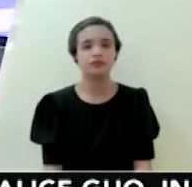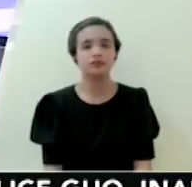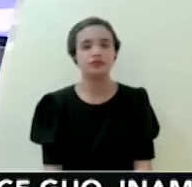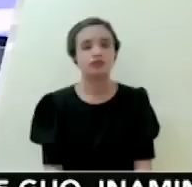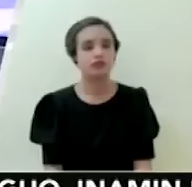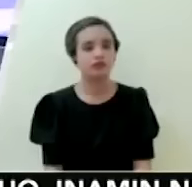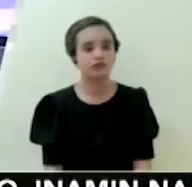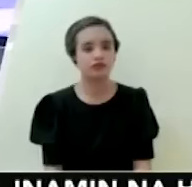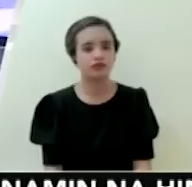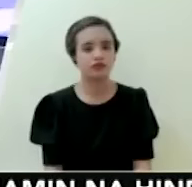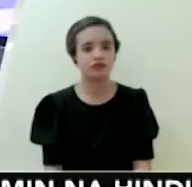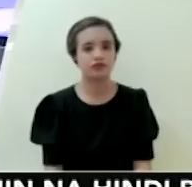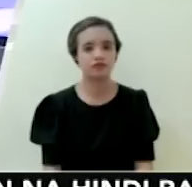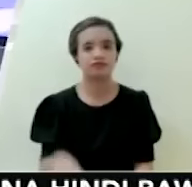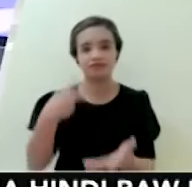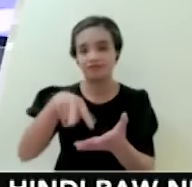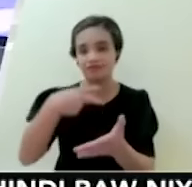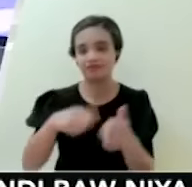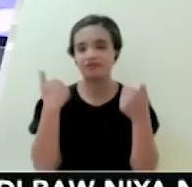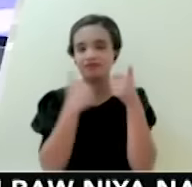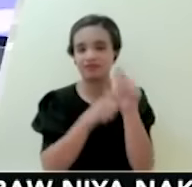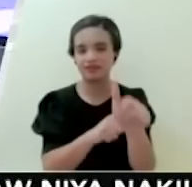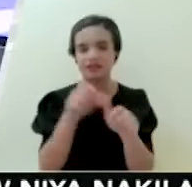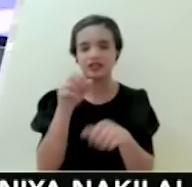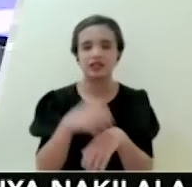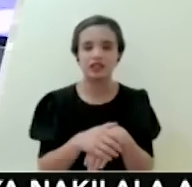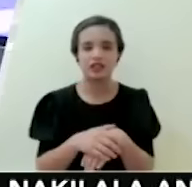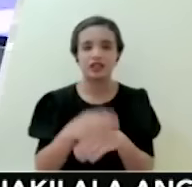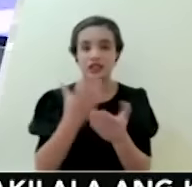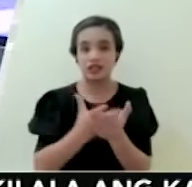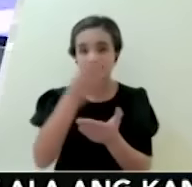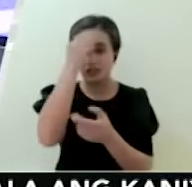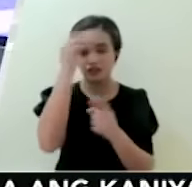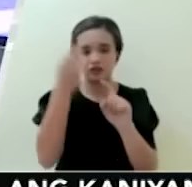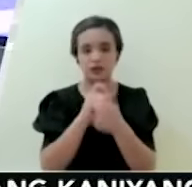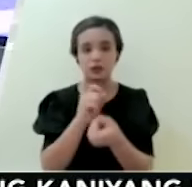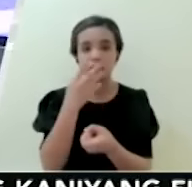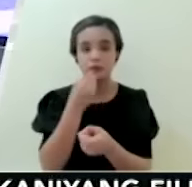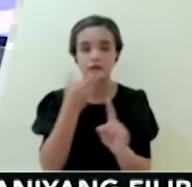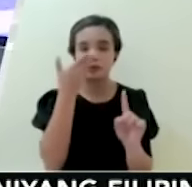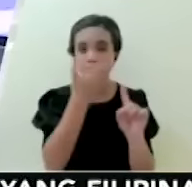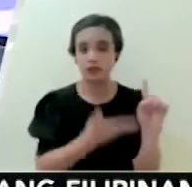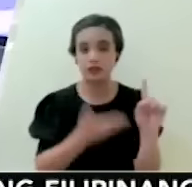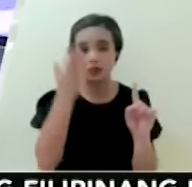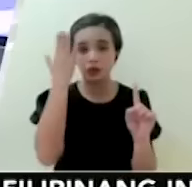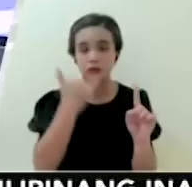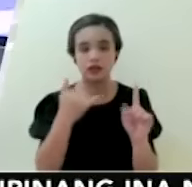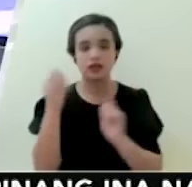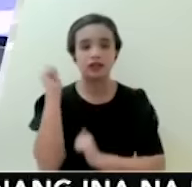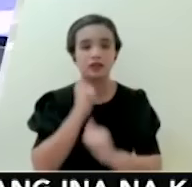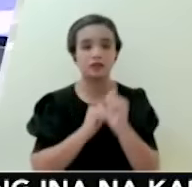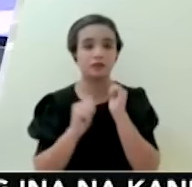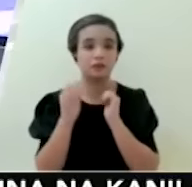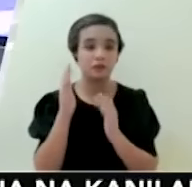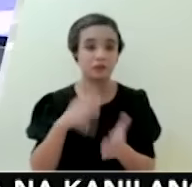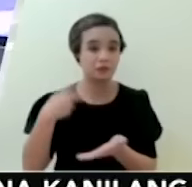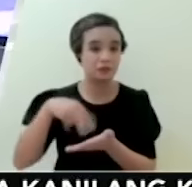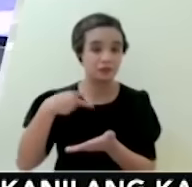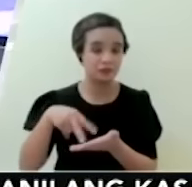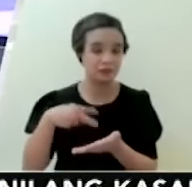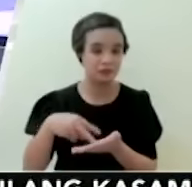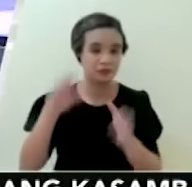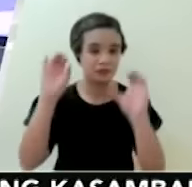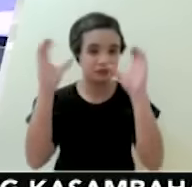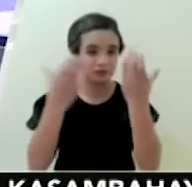Sumayaw, sumunod sa Sex Bomb! Learn from the master herself dahil kumasa ang Sparkle Teen sa Dance Masterclass ni OG Sex